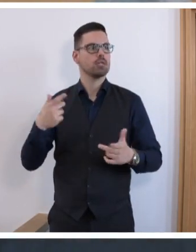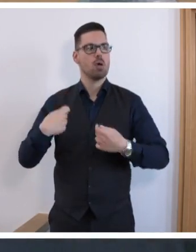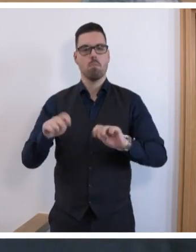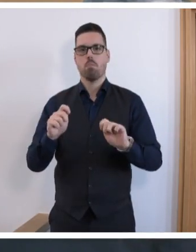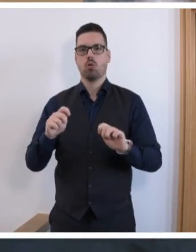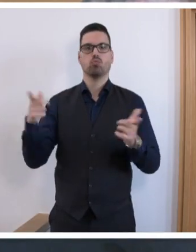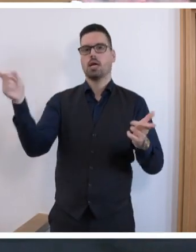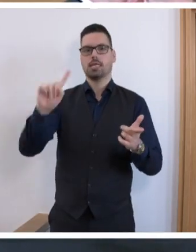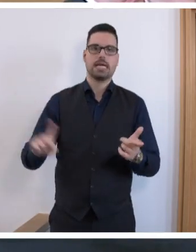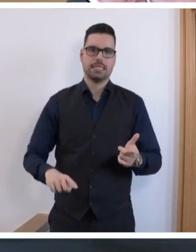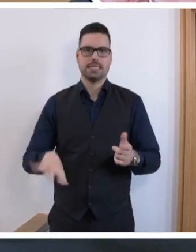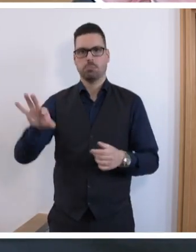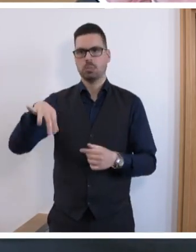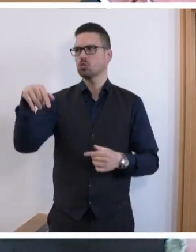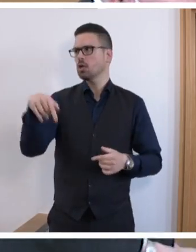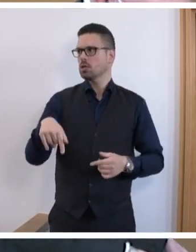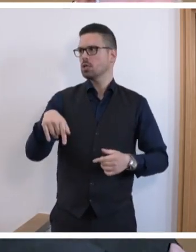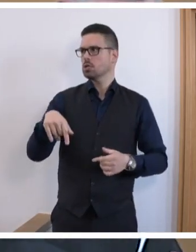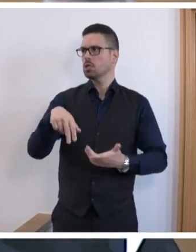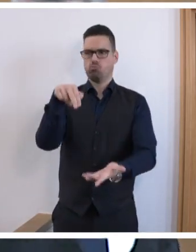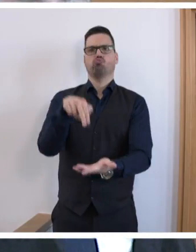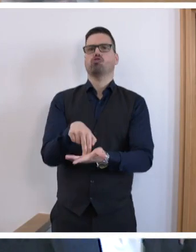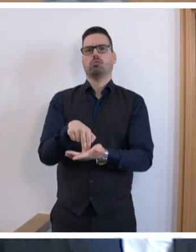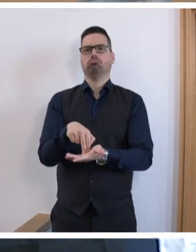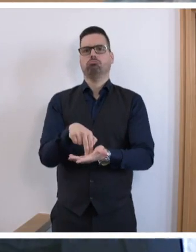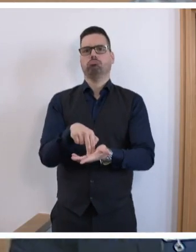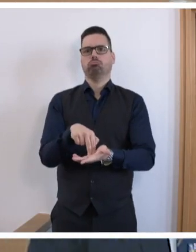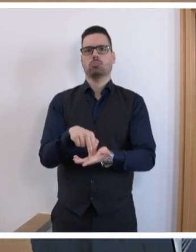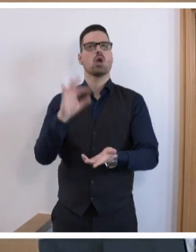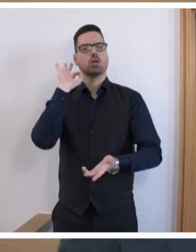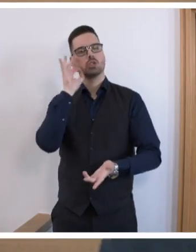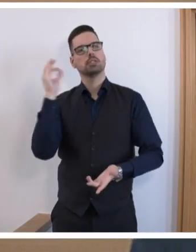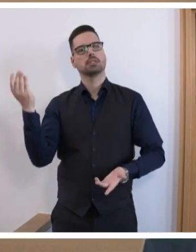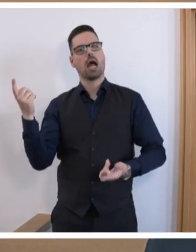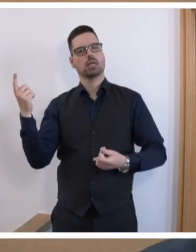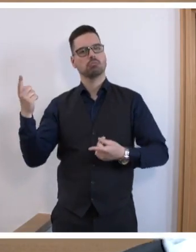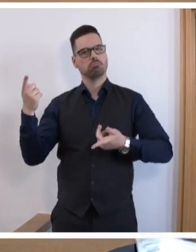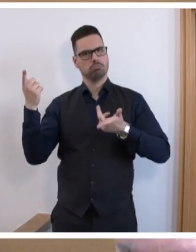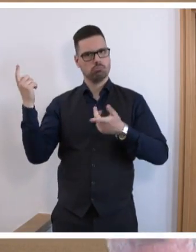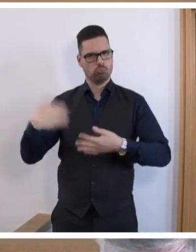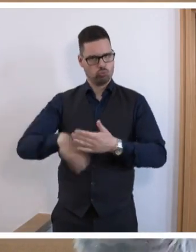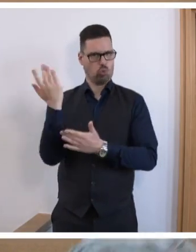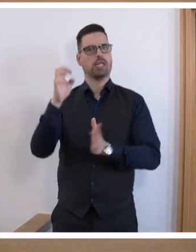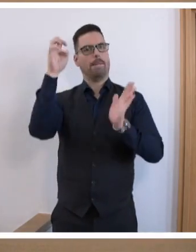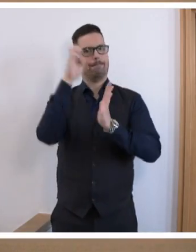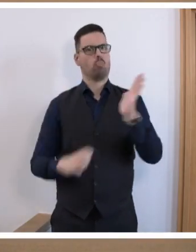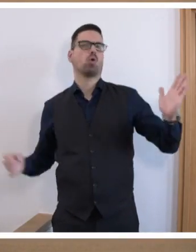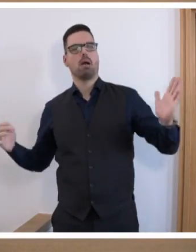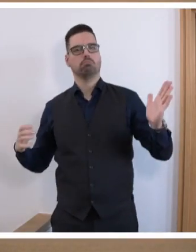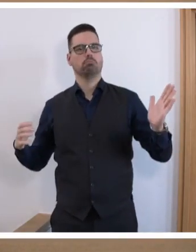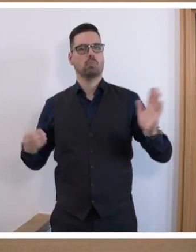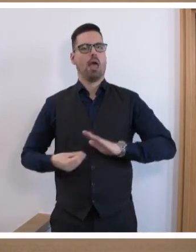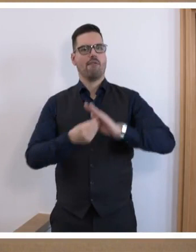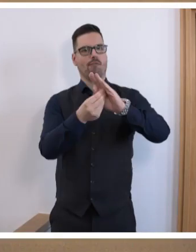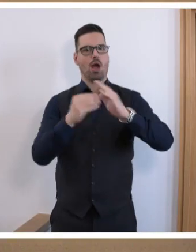der Energieminister hier ans Pult treten und sagen, wir werden am Dienstag im Kabinett verabschieden ein landeseigenes Programm zur Förderung von